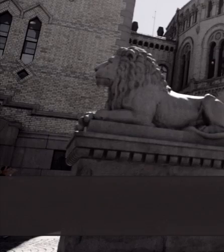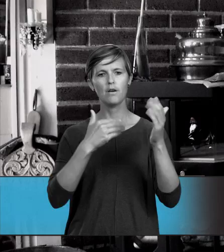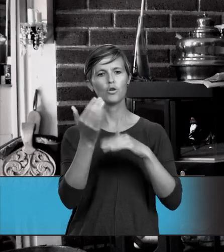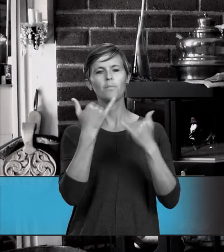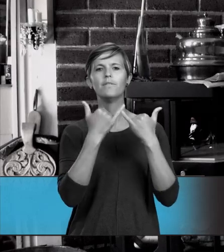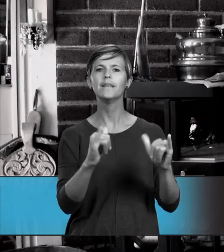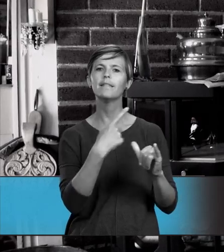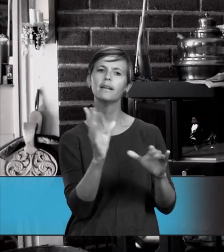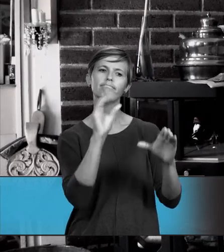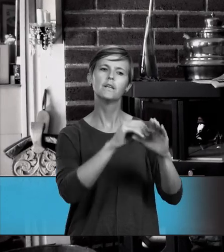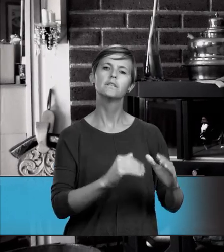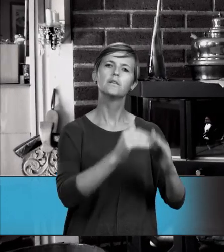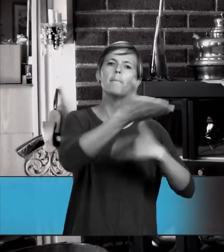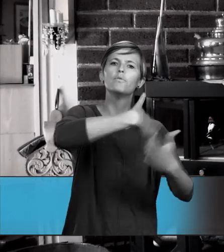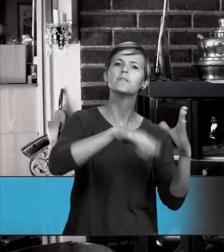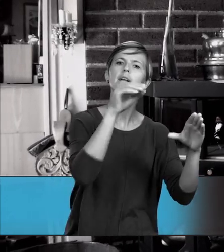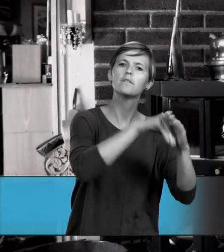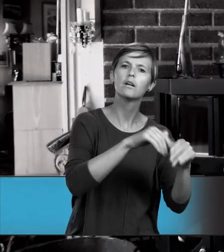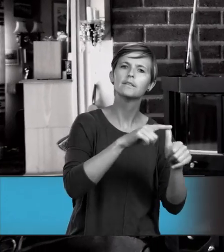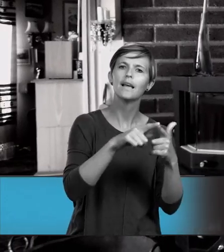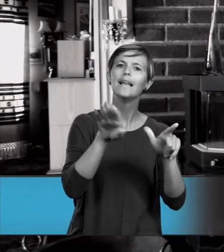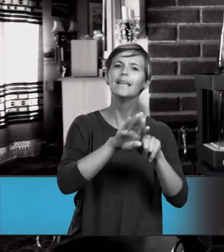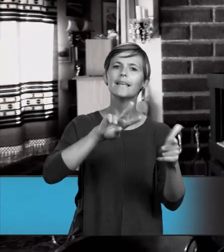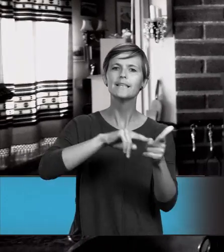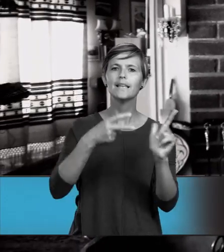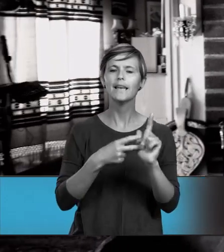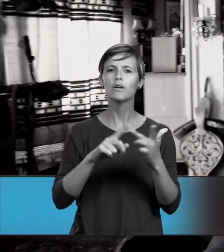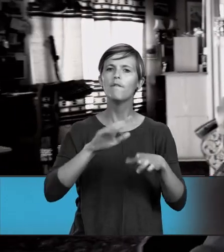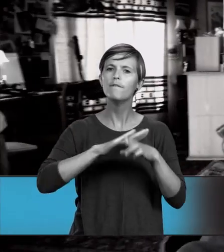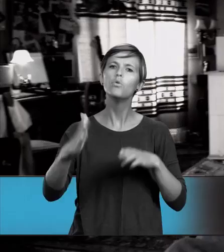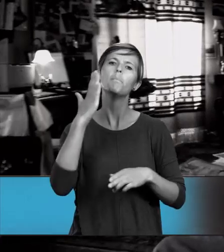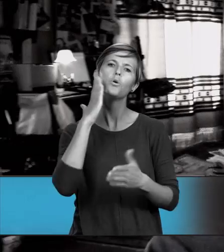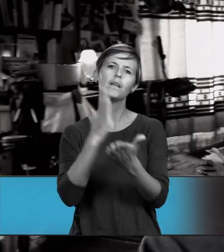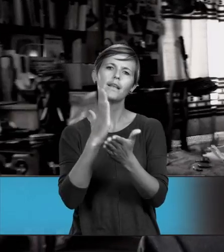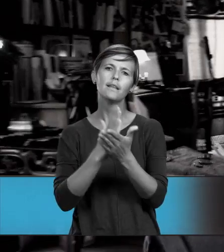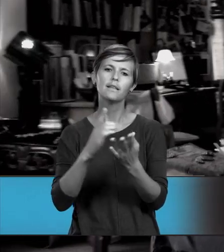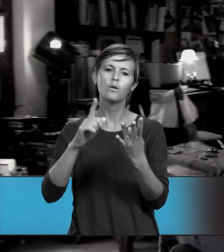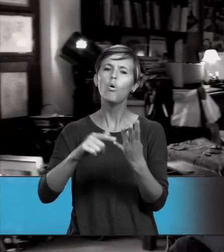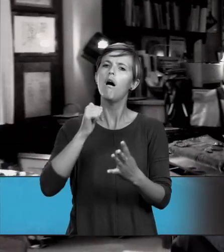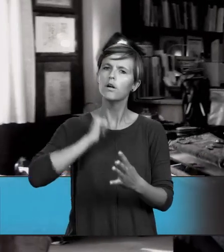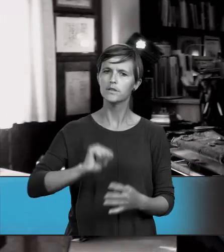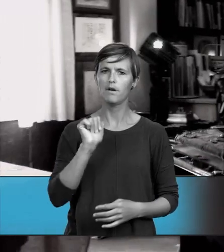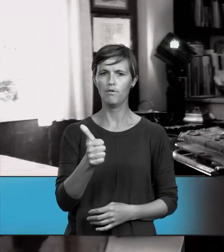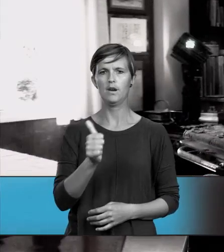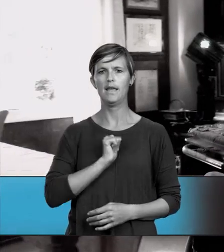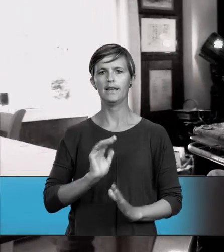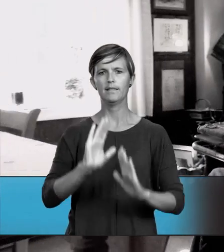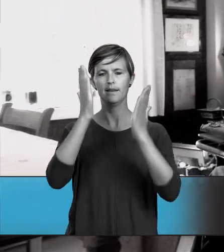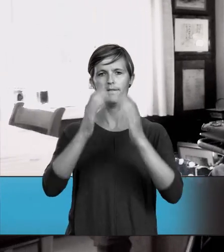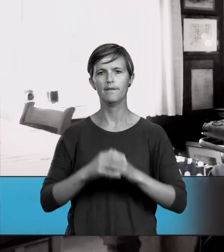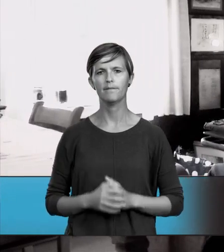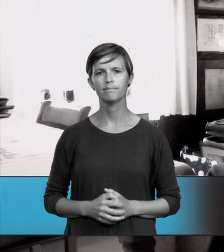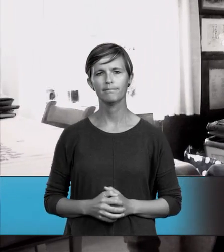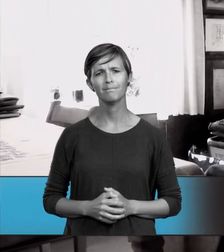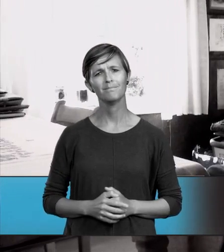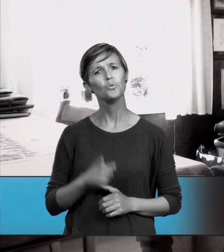Independent living handler om frihet til samfunnsdeltagelse, likestilling, fulle borgerrettigheter og om å ta ansvar for sitt eget